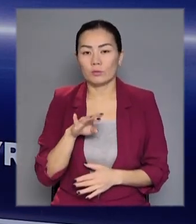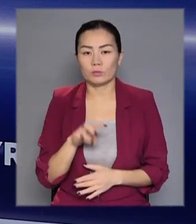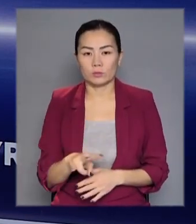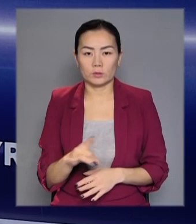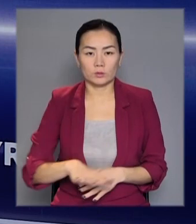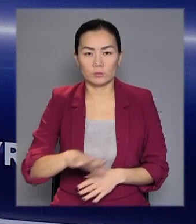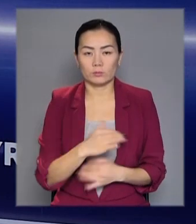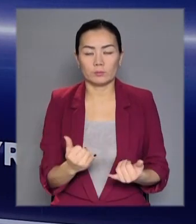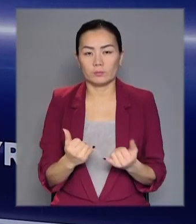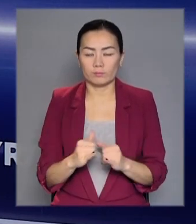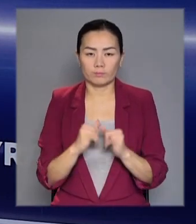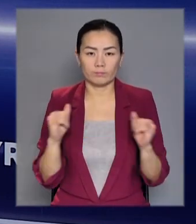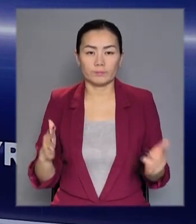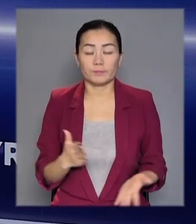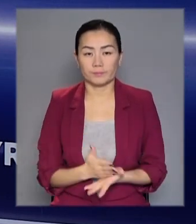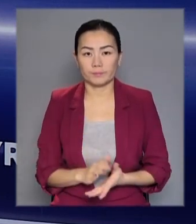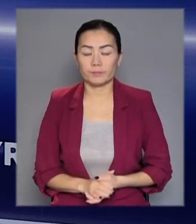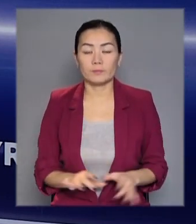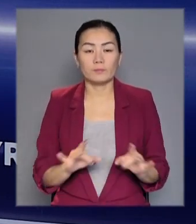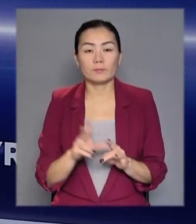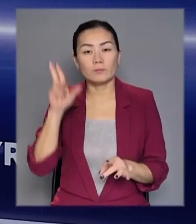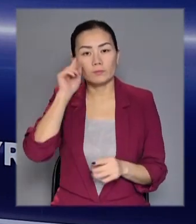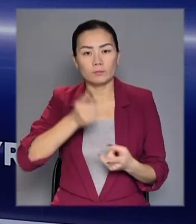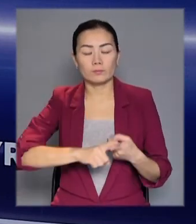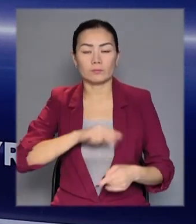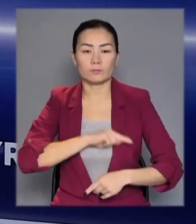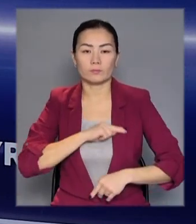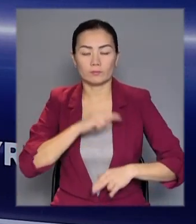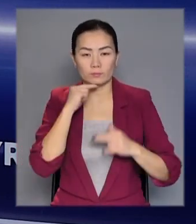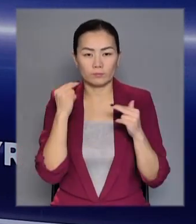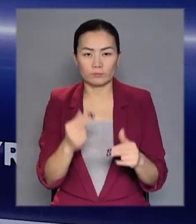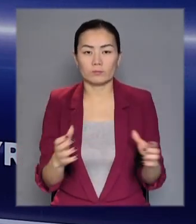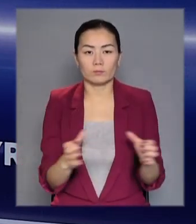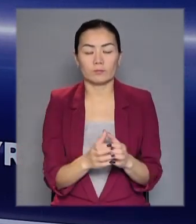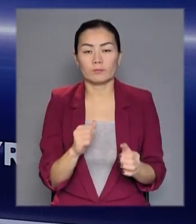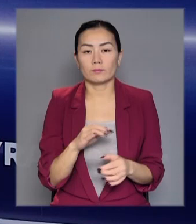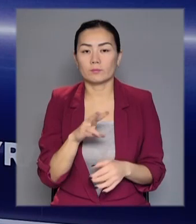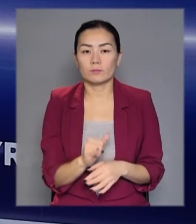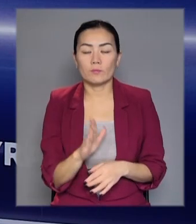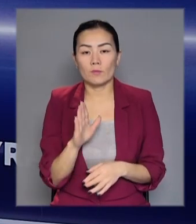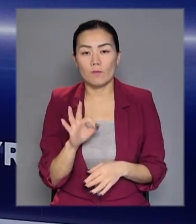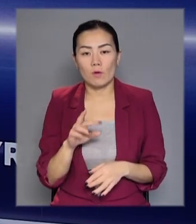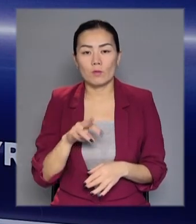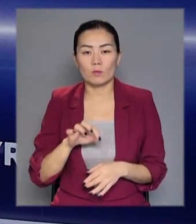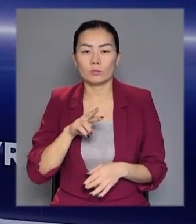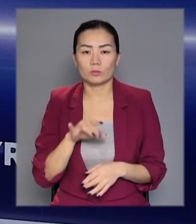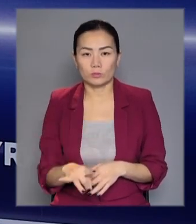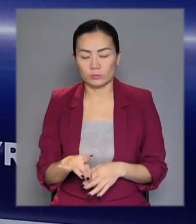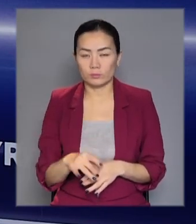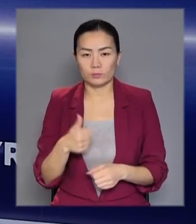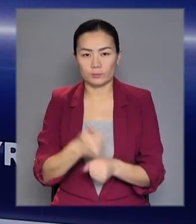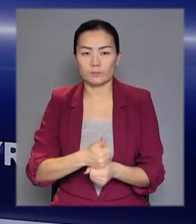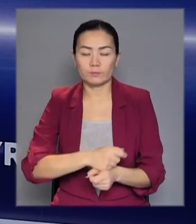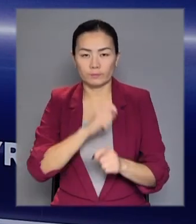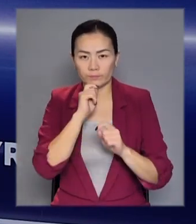қатары өңірде соңғы кезде артып келеді. Айтулы датаға орай еңбектері ерен бір топ атыраулық волонтерларды облыс әкімі аппаратының